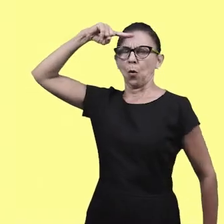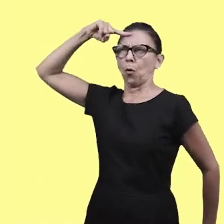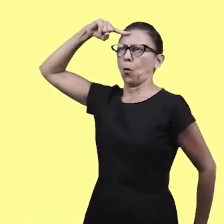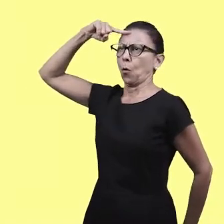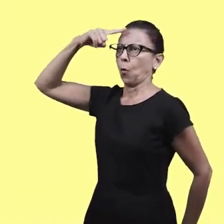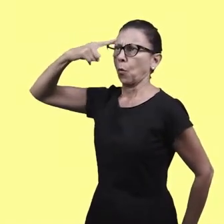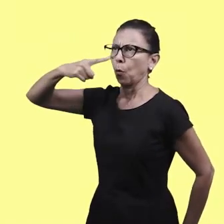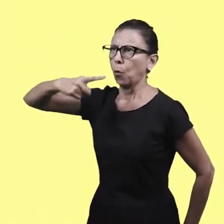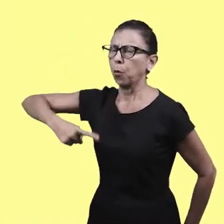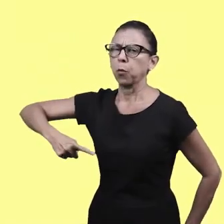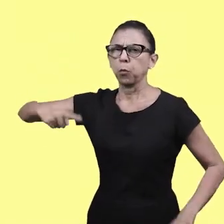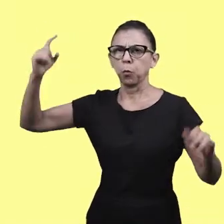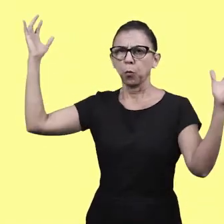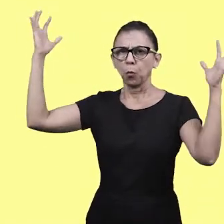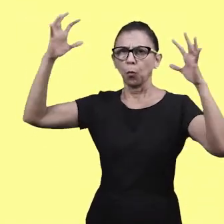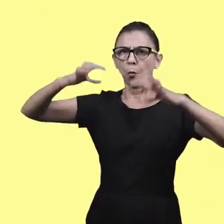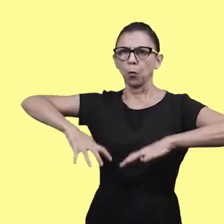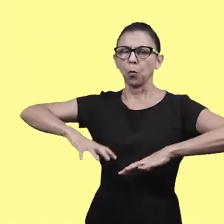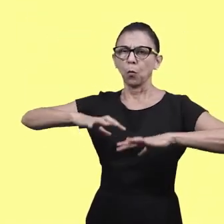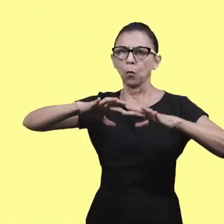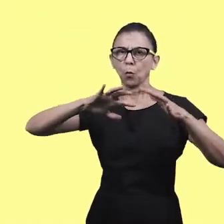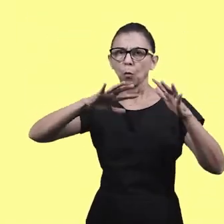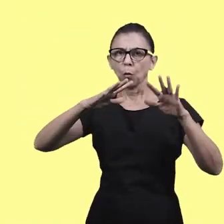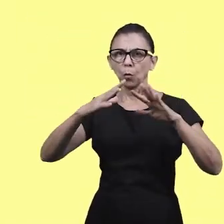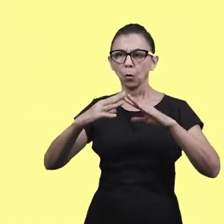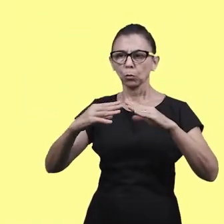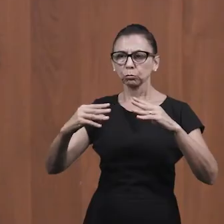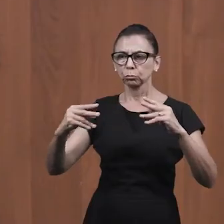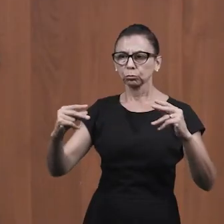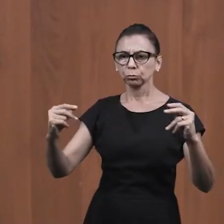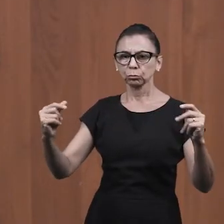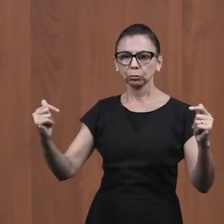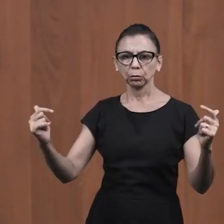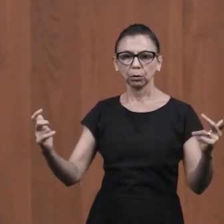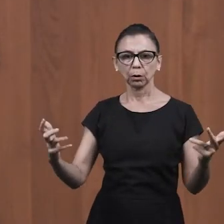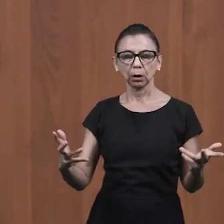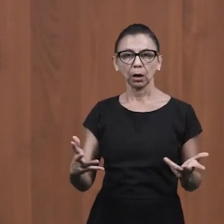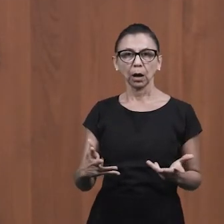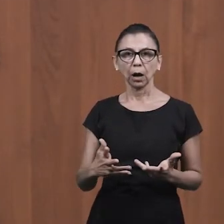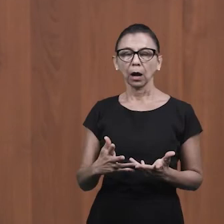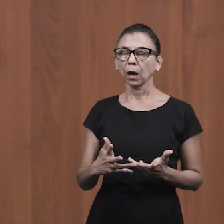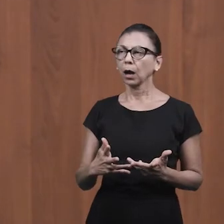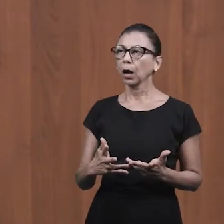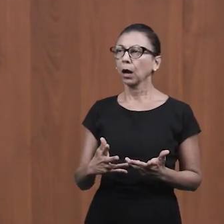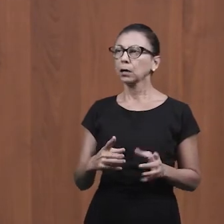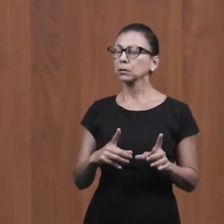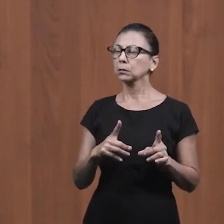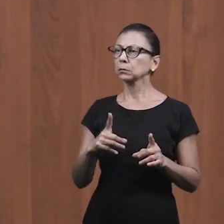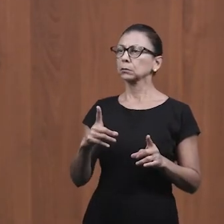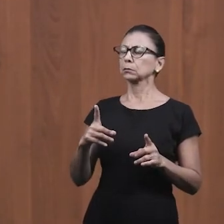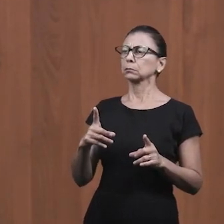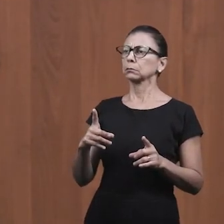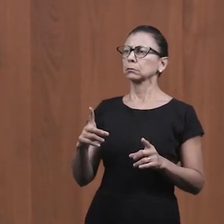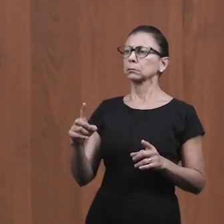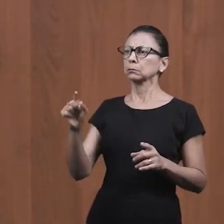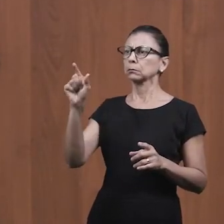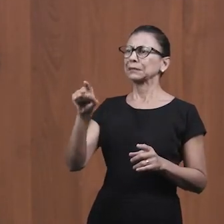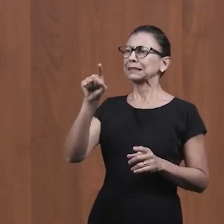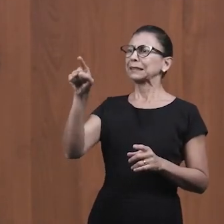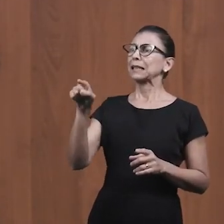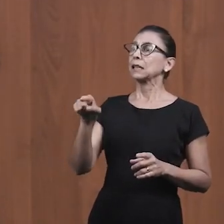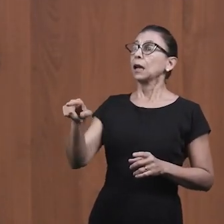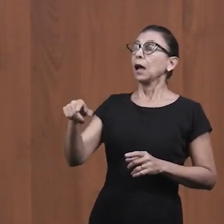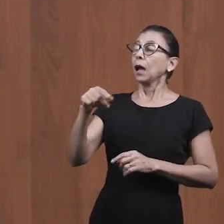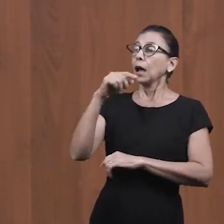la mer, et tout s'est accalmé. Loué soit le Seigneur. Les disciples se sont émerveillés en disant, « Qui